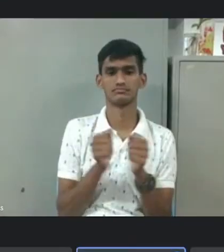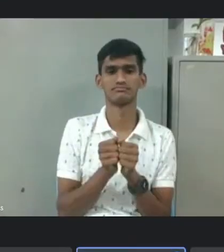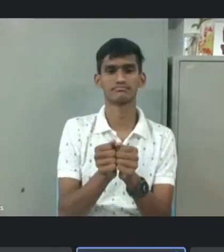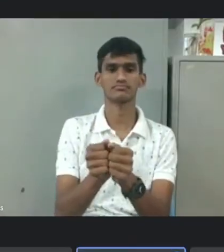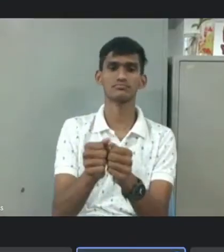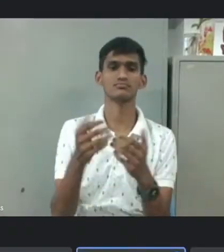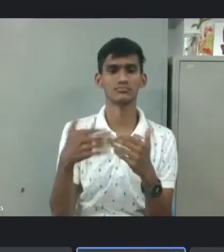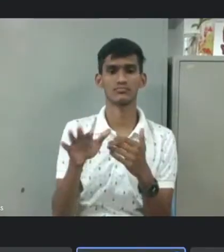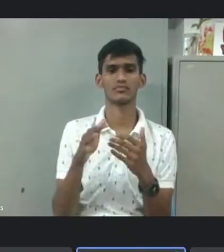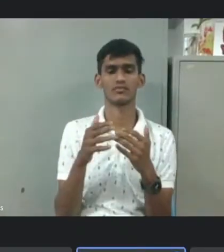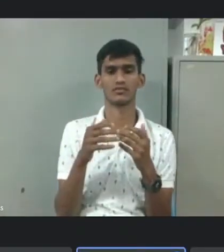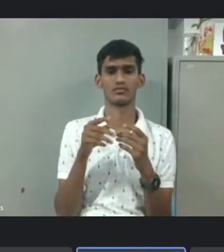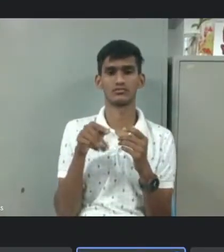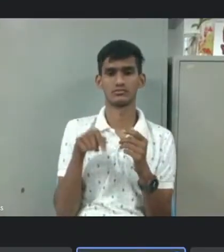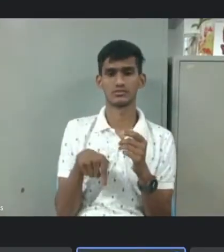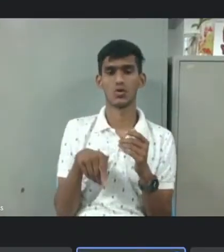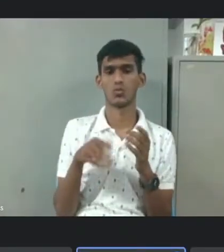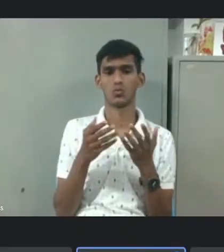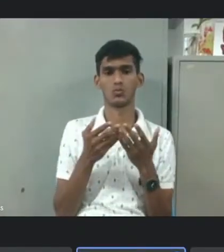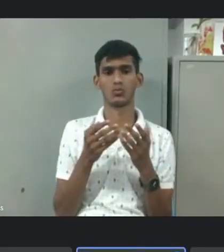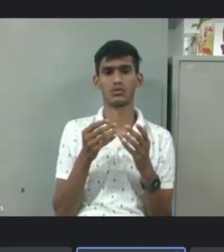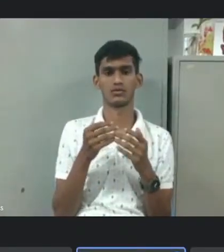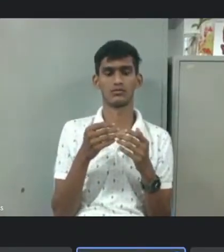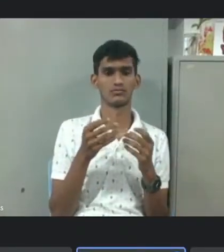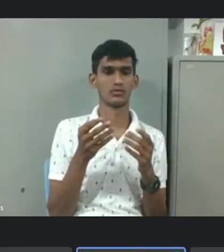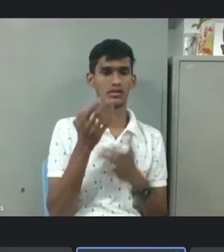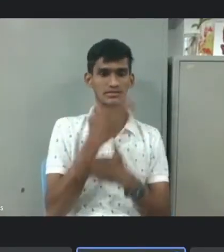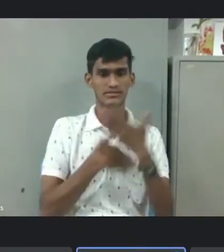ഭിന്നശേഷി ഗ്രാമസഭയിൽ ഒരു റെപ്രസെന്റേഷൻ കൊടുക്കാൻ നമുക്ക് ശ്രമിക്കാം.